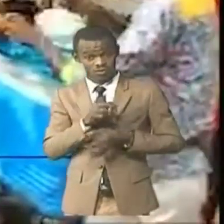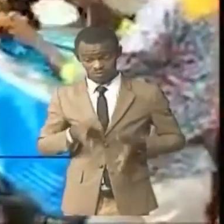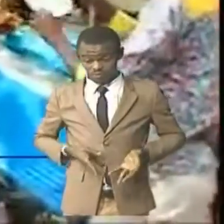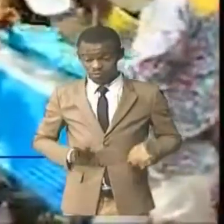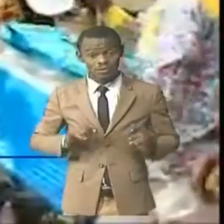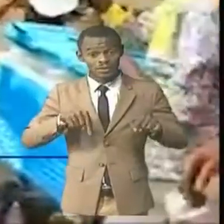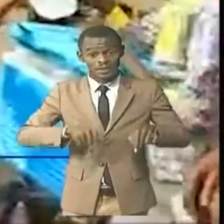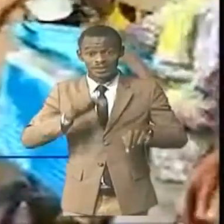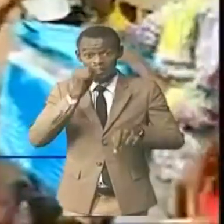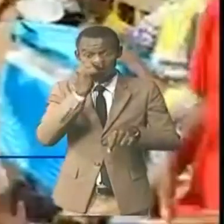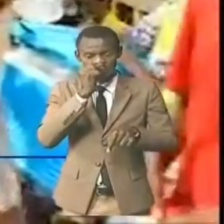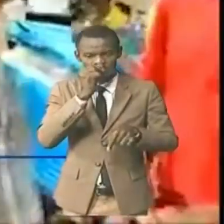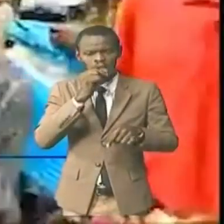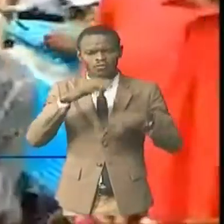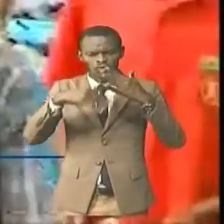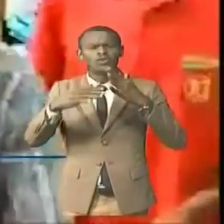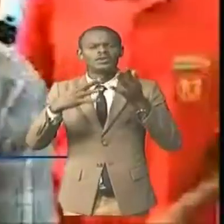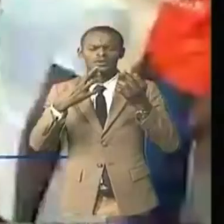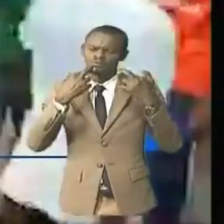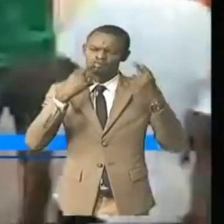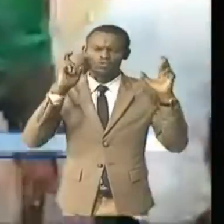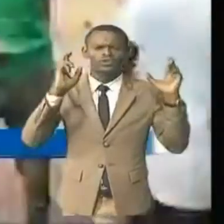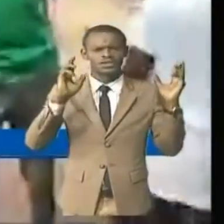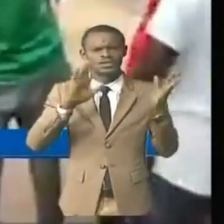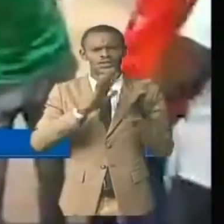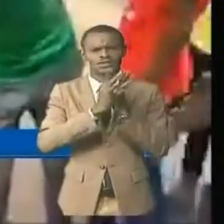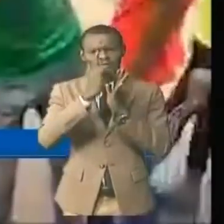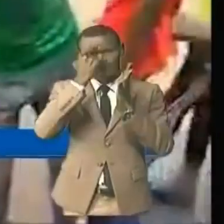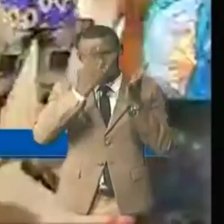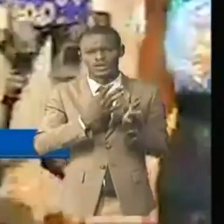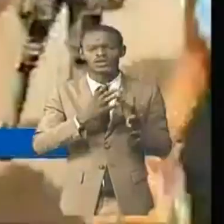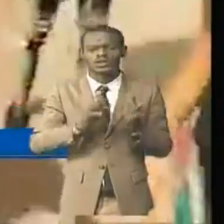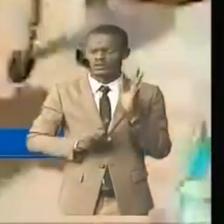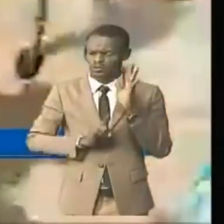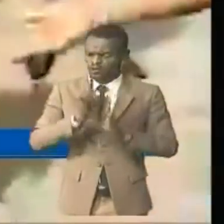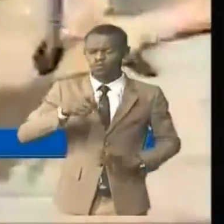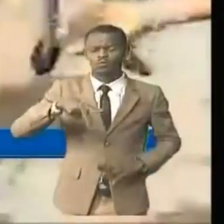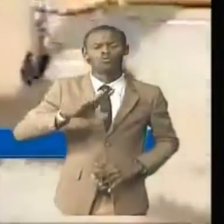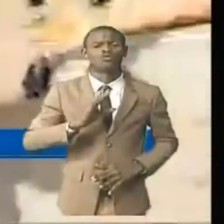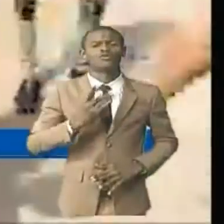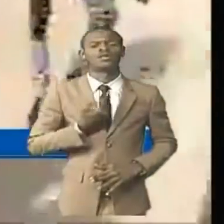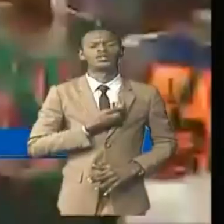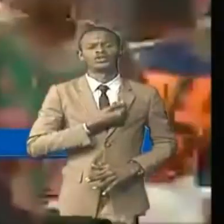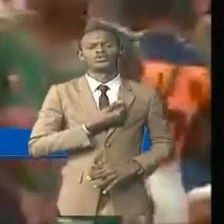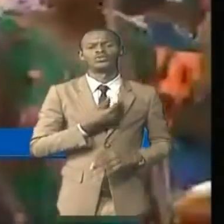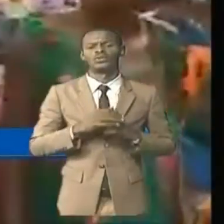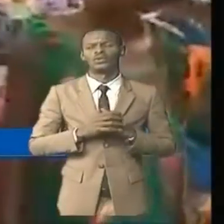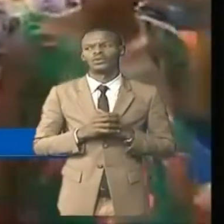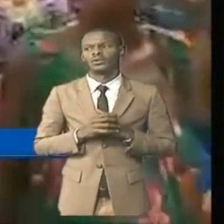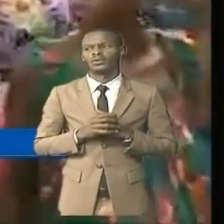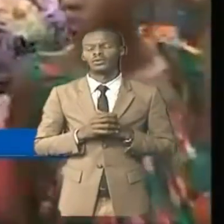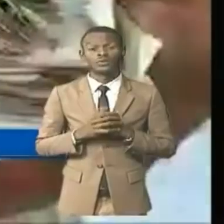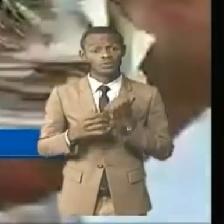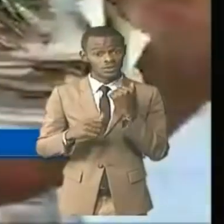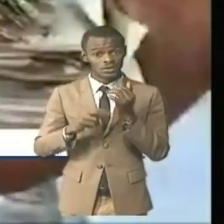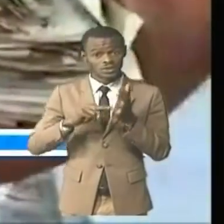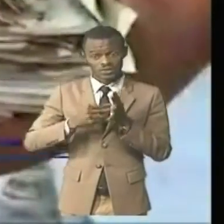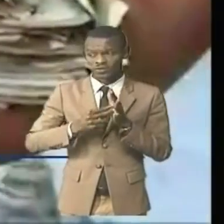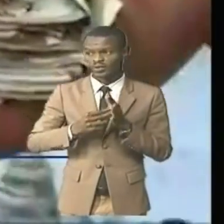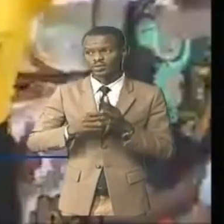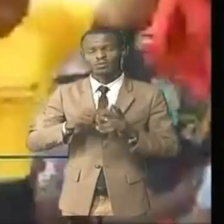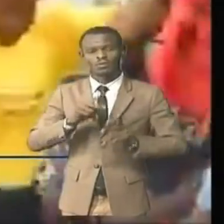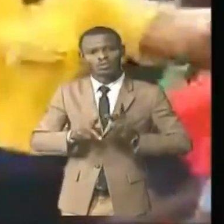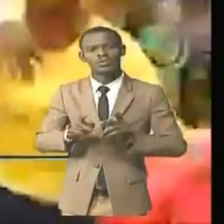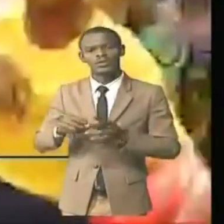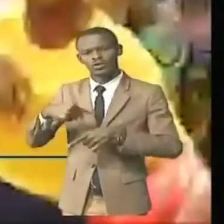pour développer la province. Il s'est dénoté que c'est samedi 5 mars 2022 que cette opération a